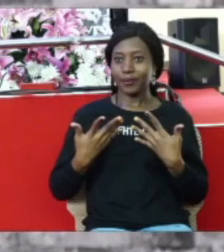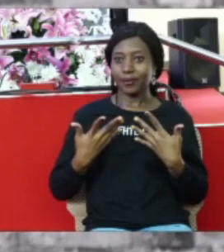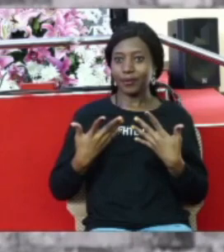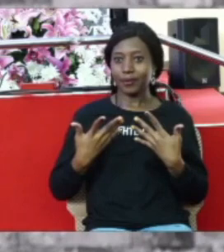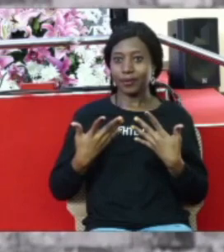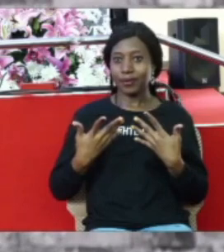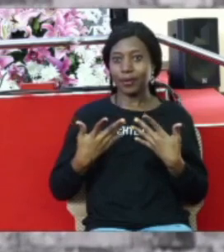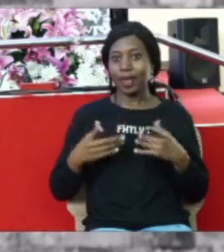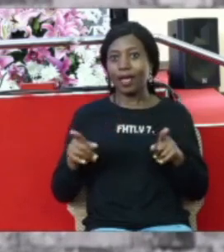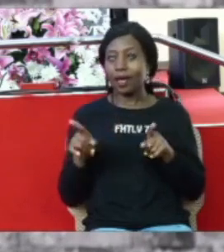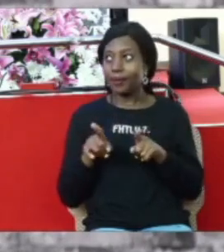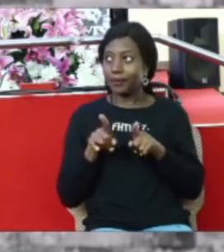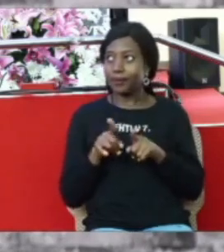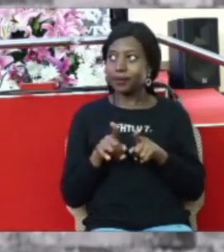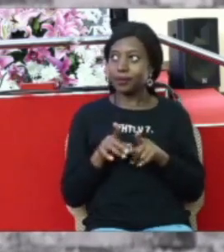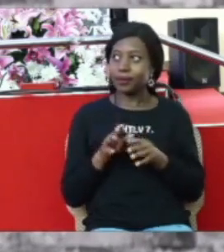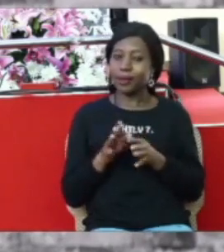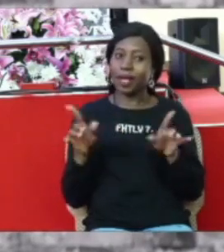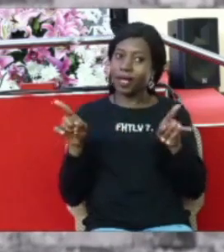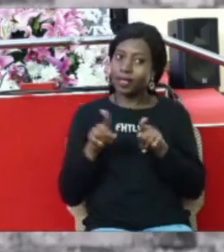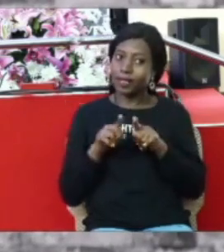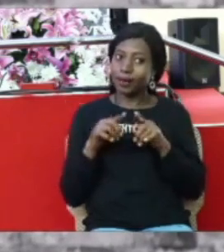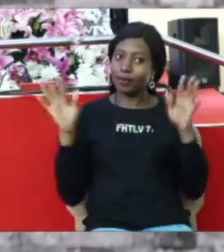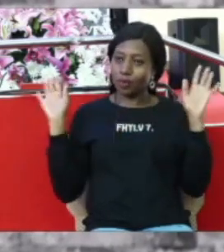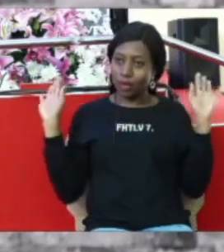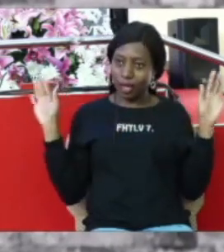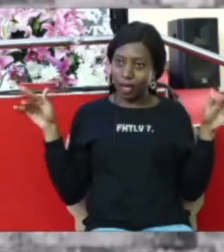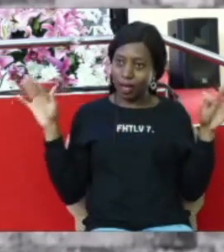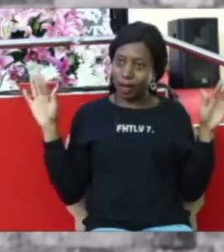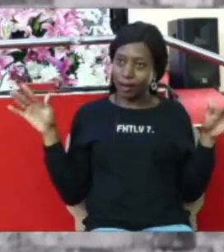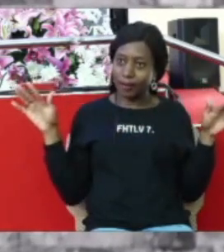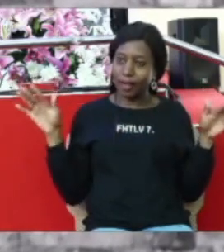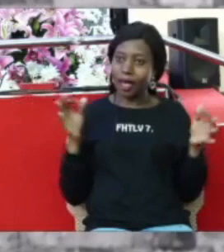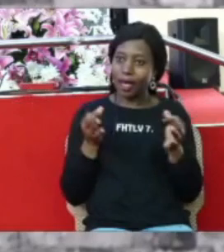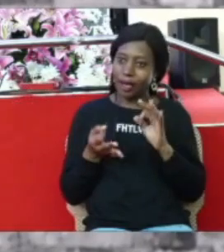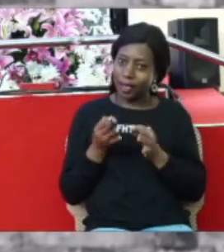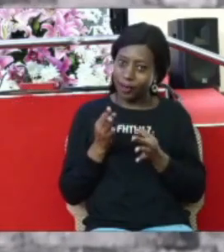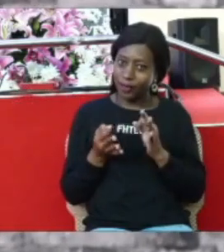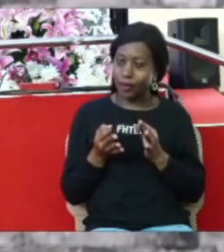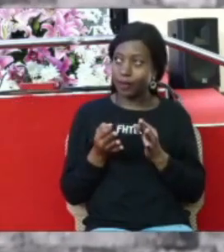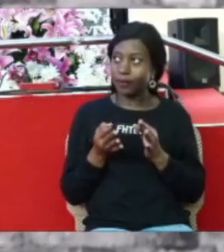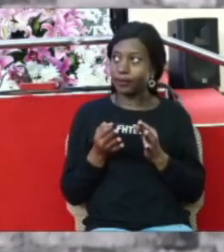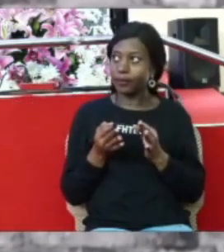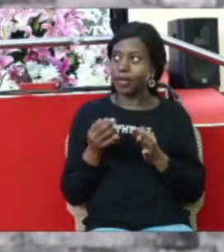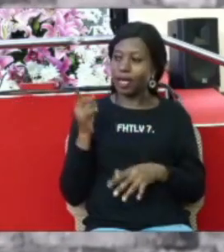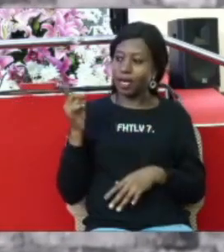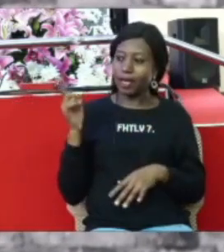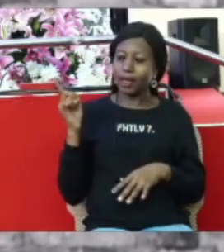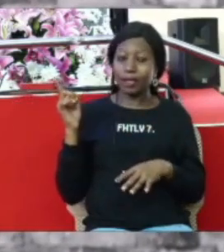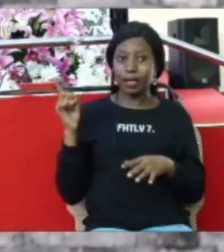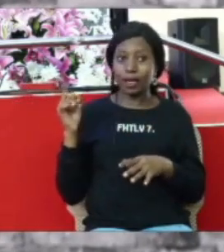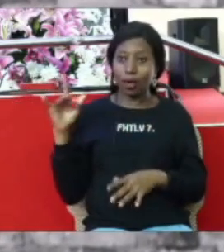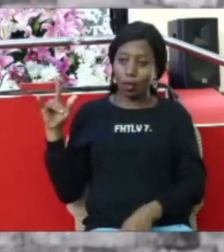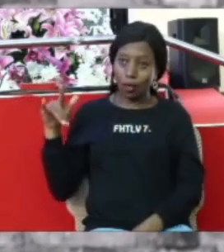ndege. Na watu wetu hata wakikusanywa wote wachange singeingia ndege. Hiyo ndege.